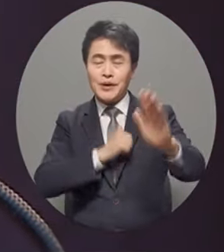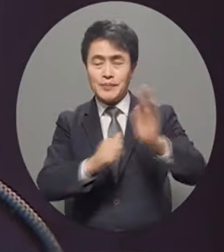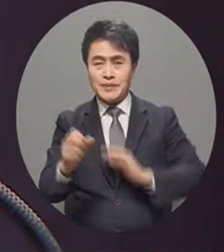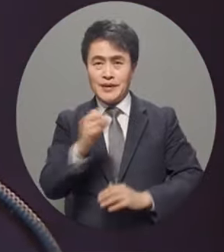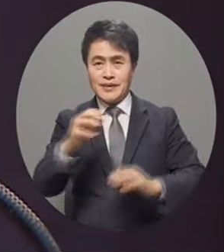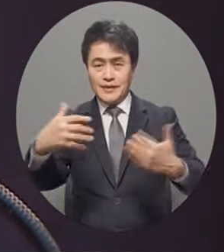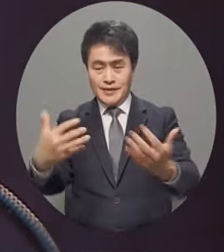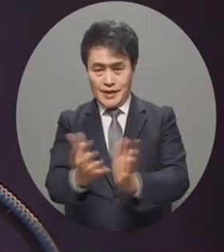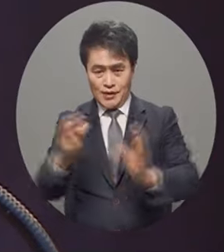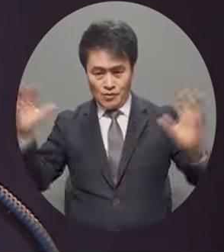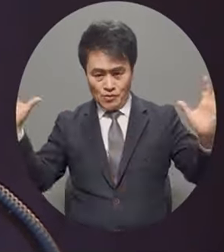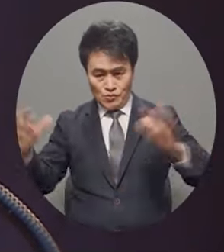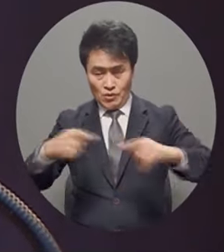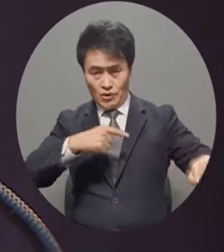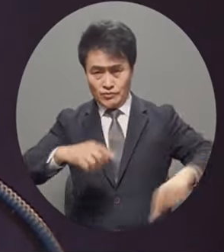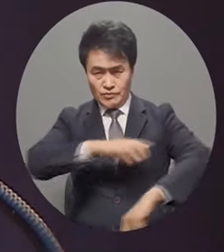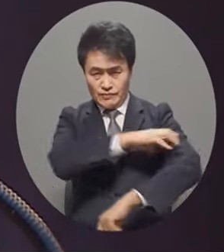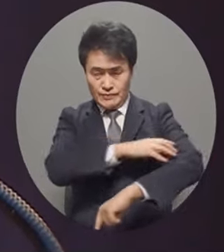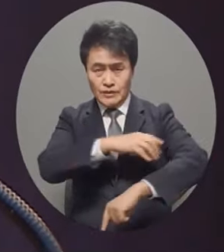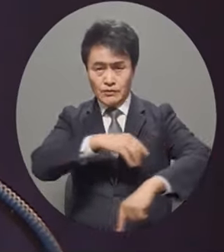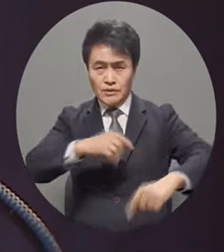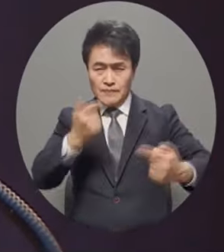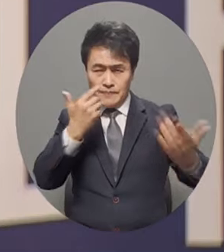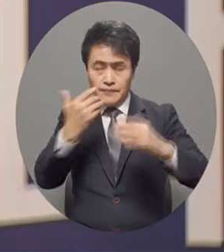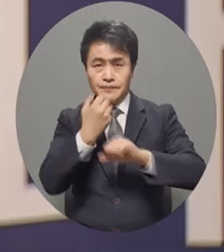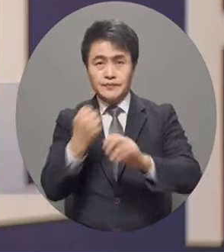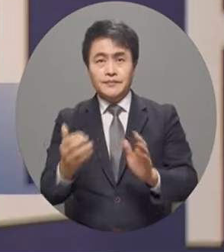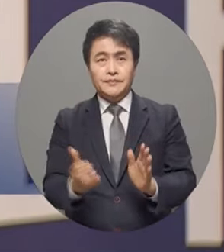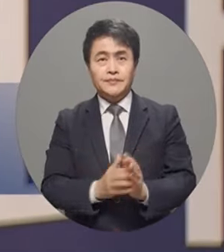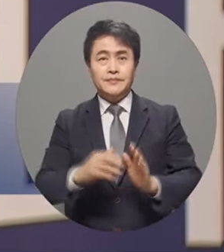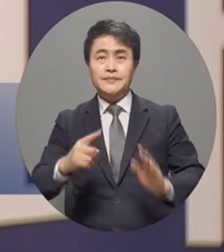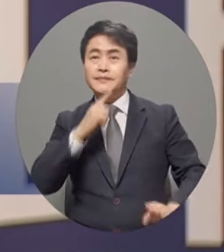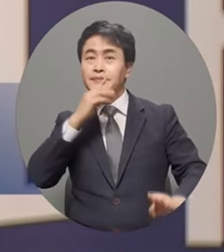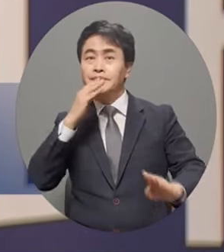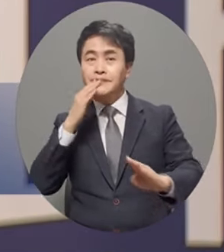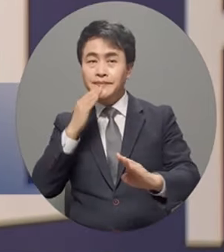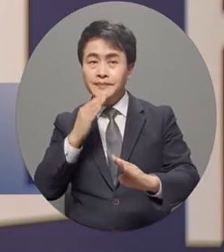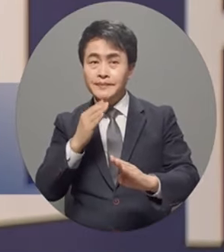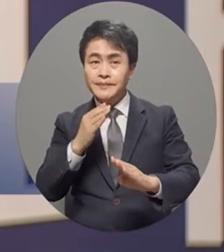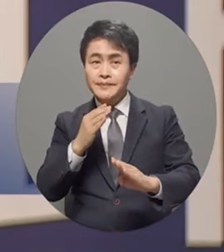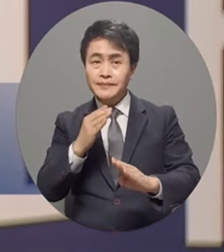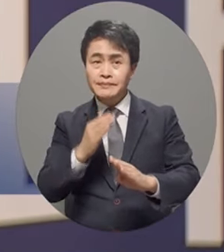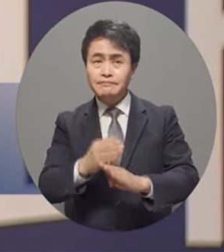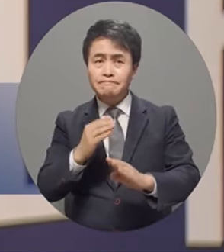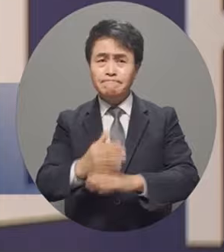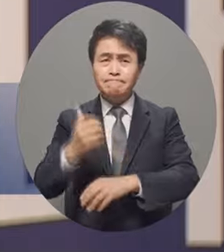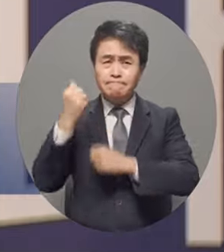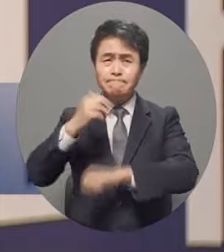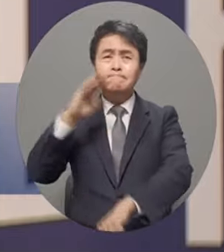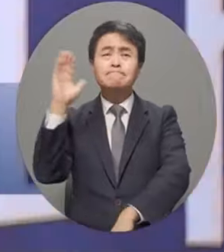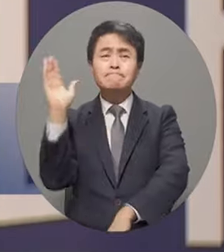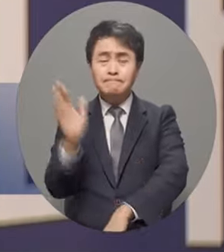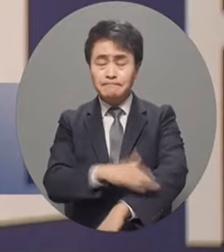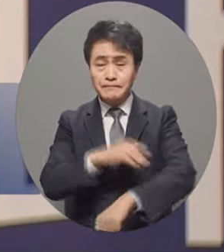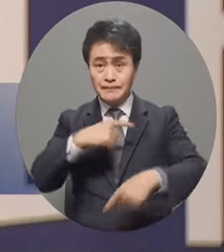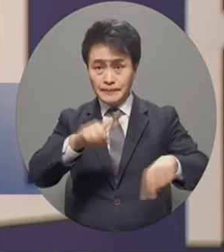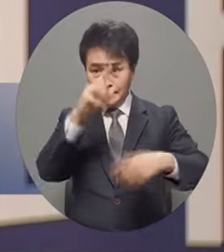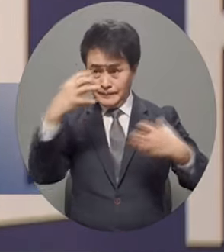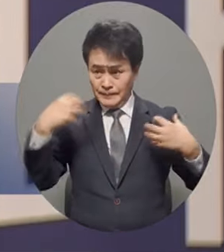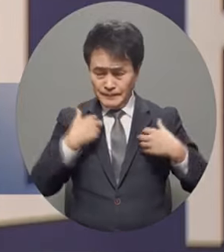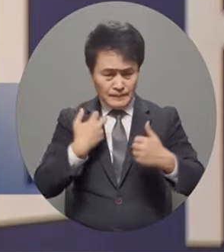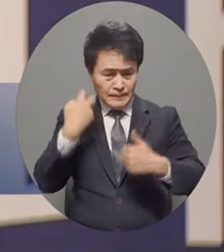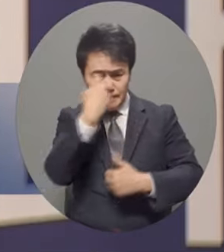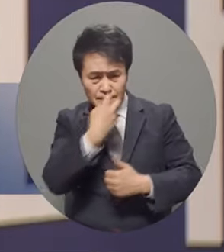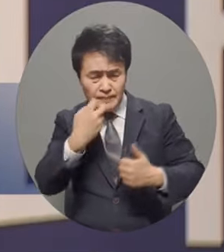통합의 주도권을 잡겠다는 뜻을 분명히 했습니다. 민주당이 방탄하느라 못하는 정권 견제와